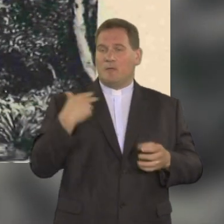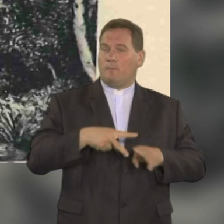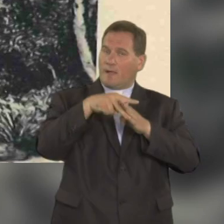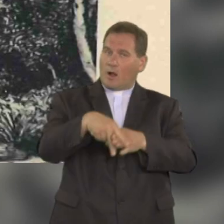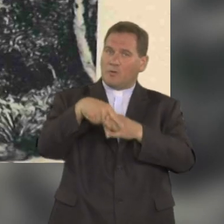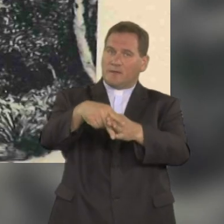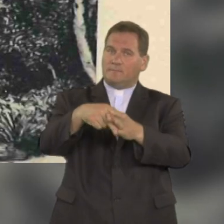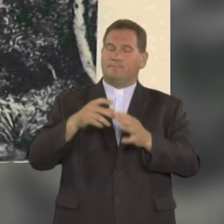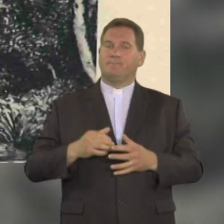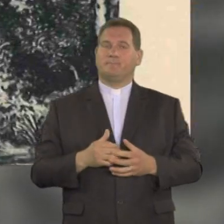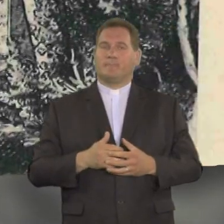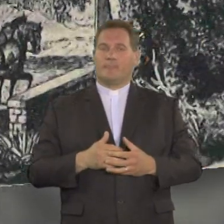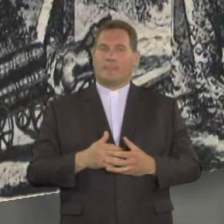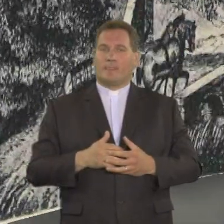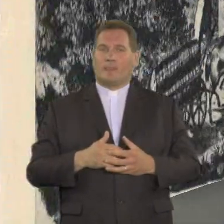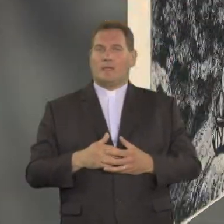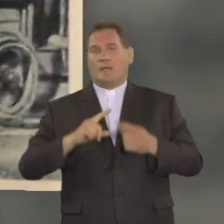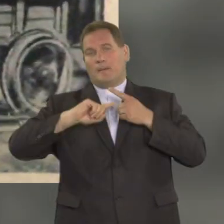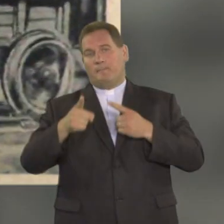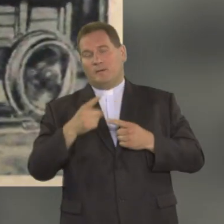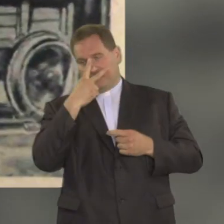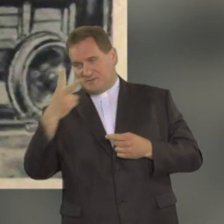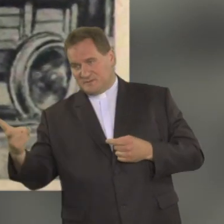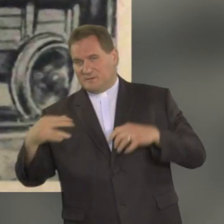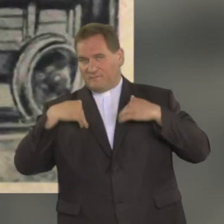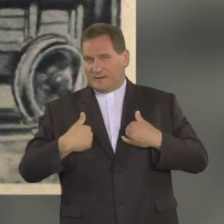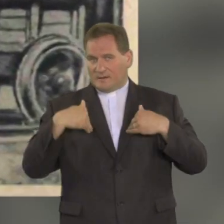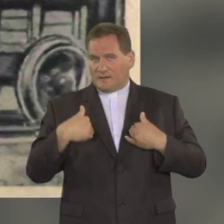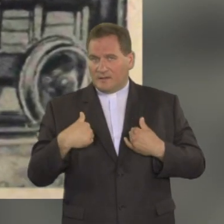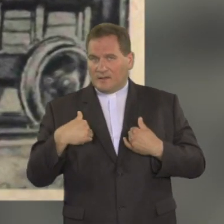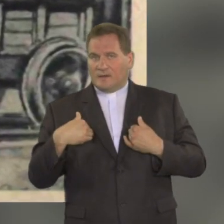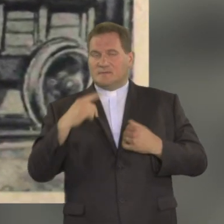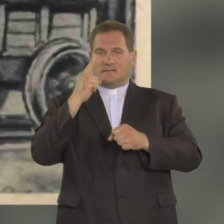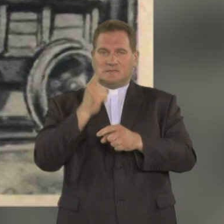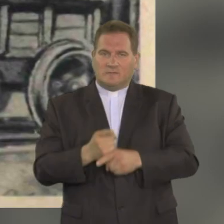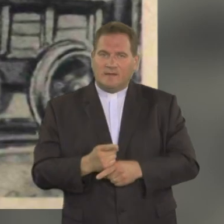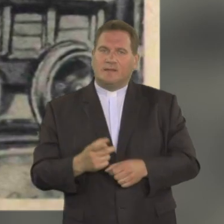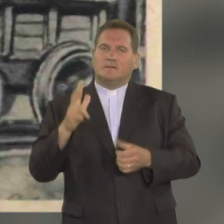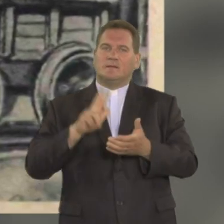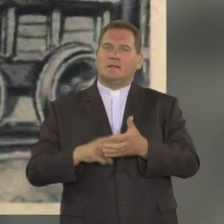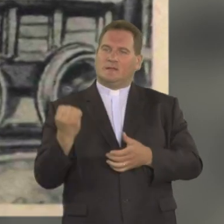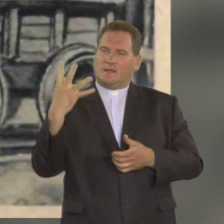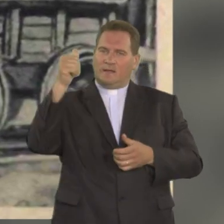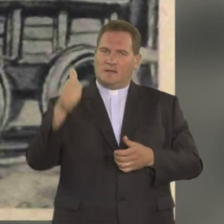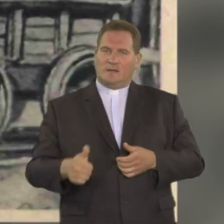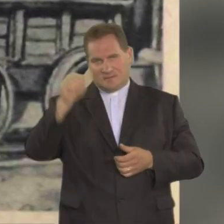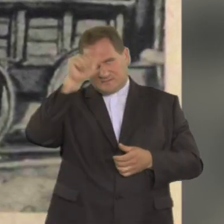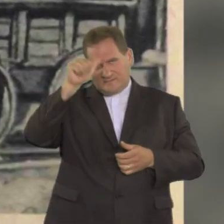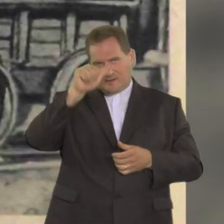były konie. Po wizycie Łubieńskiego w Anglii zdecydowano się na parowozy, zwane